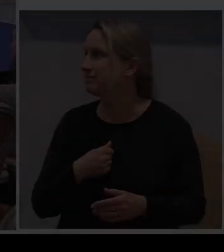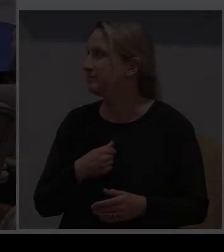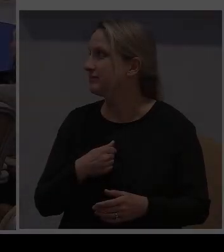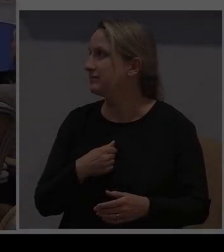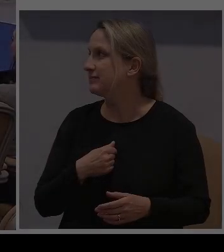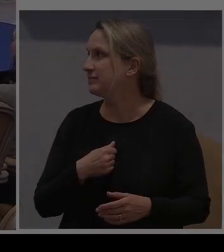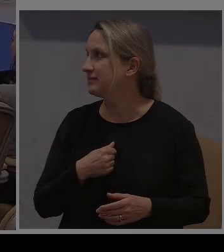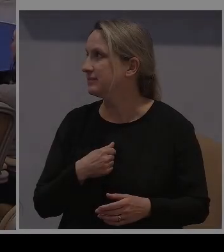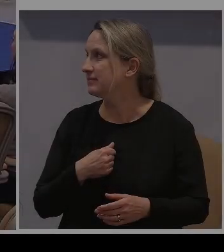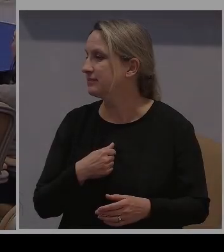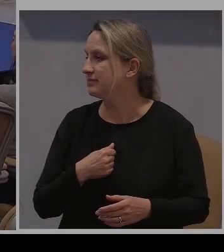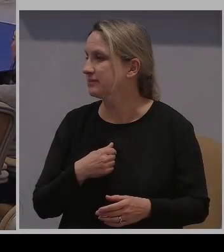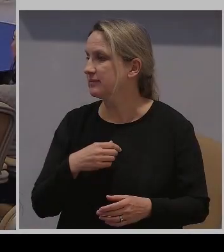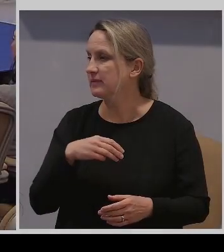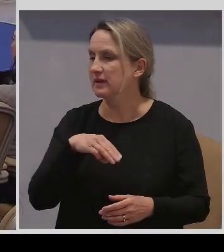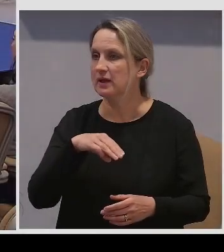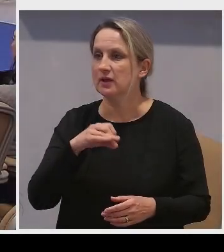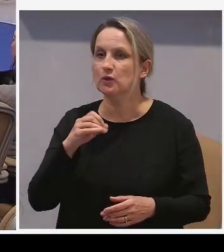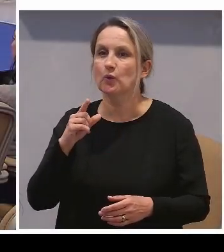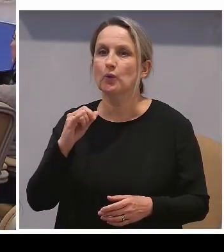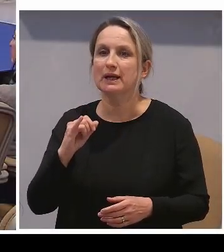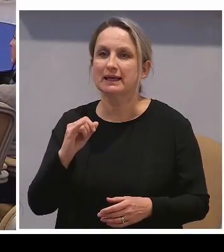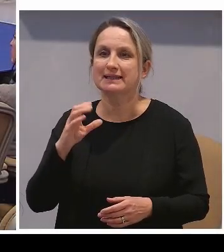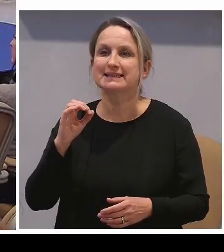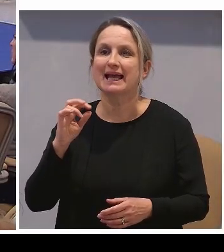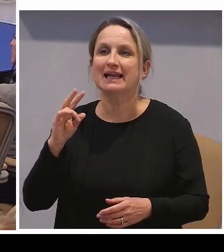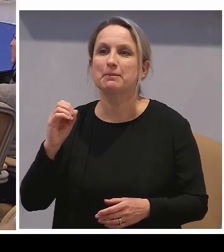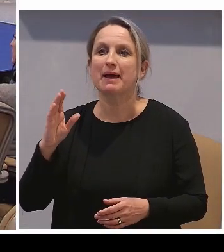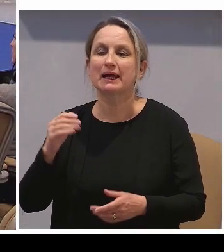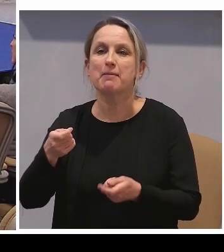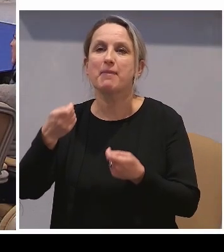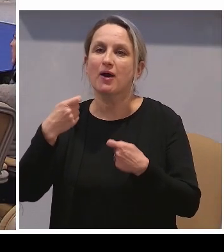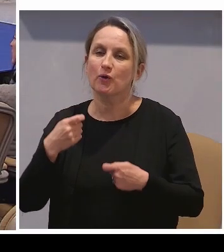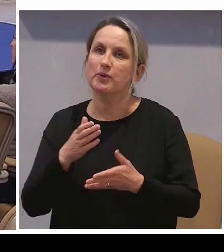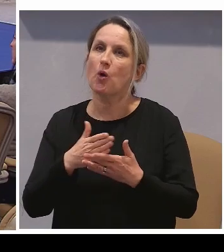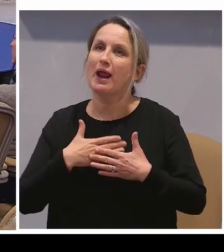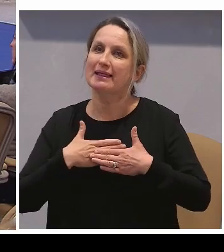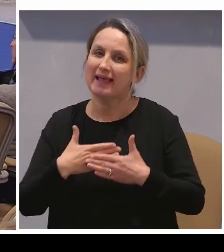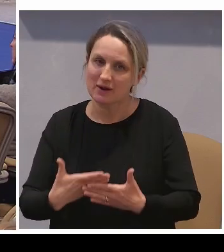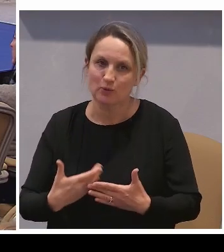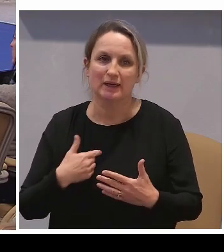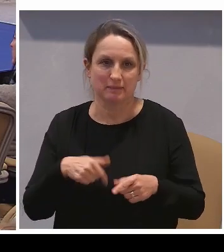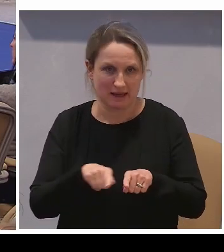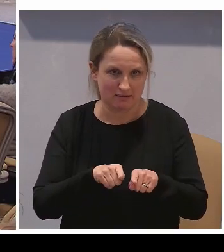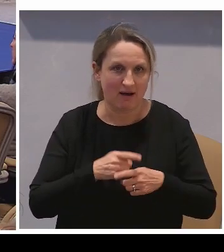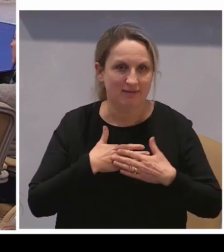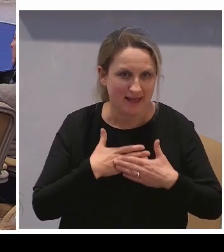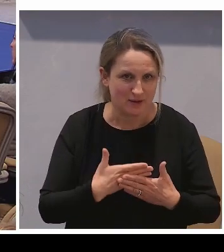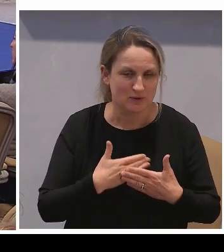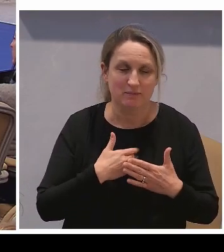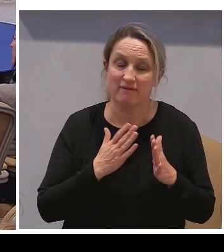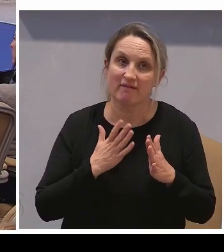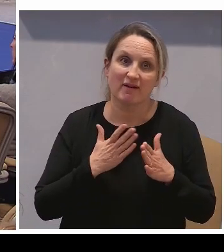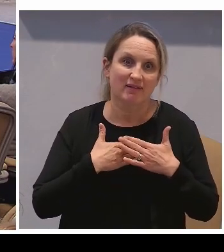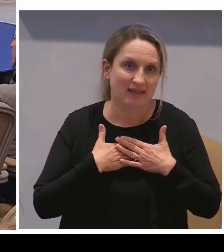So good Uudise afternoon, ümbergi everybody. pakkumise olla tänulik I'll selle eest. Ma olen äärmiselt tänulik, I'll et saan accept olla siin.